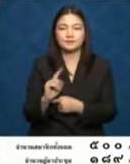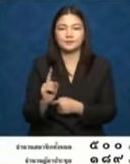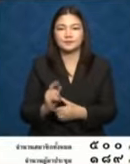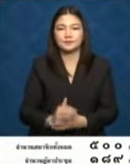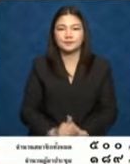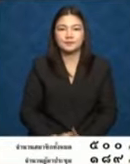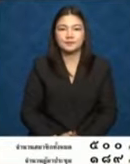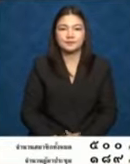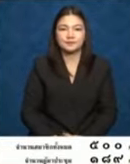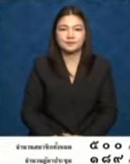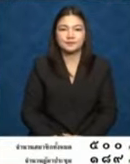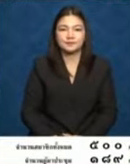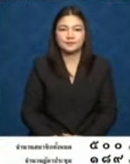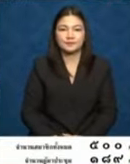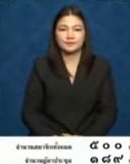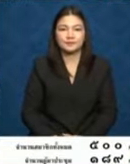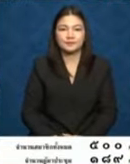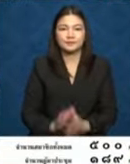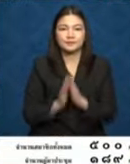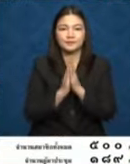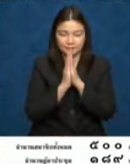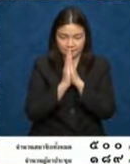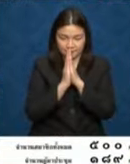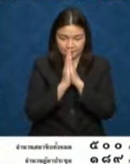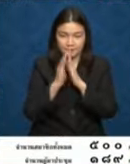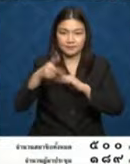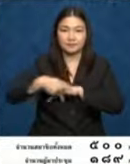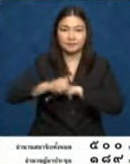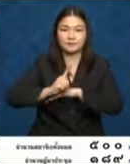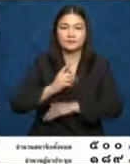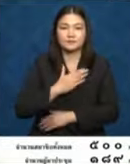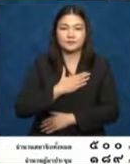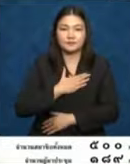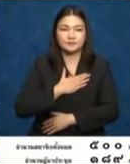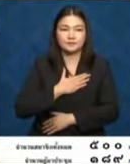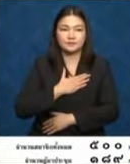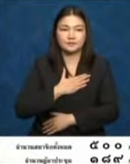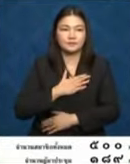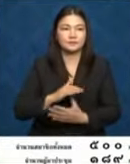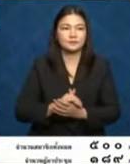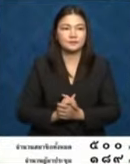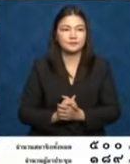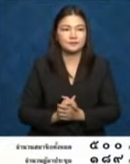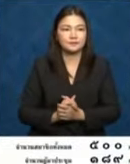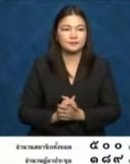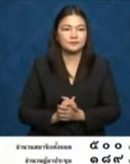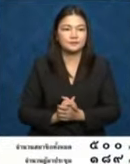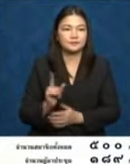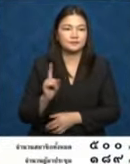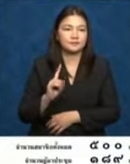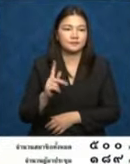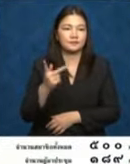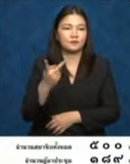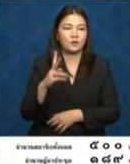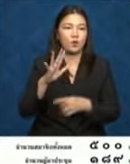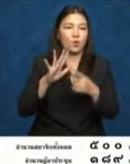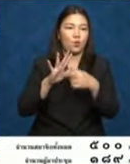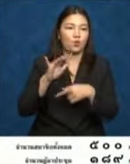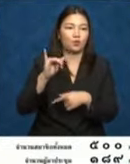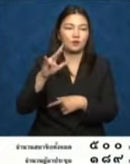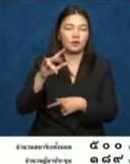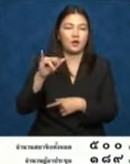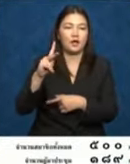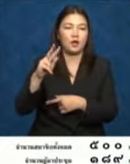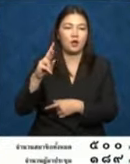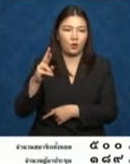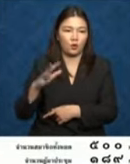รครับ ครับเรียนประธานสภาที่เคารพผมทนายไว้คุณากรมั่นนาทีไรสมาชิกสภาผู้แทนราษฎรอำ